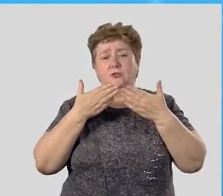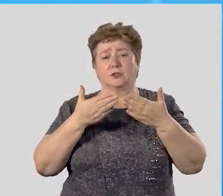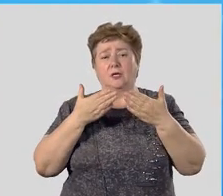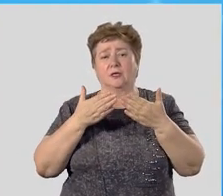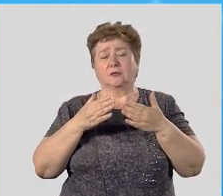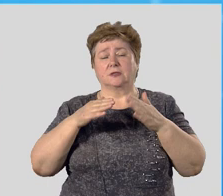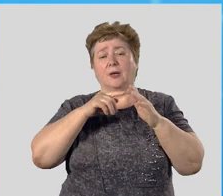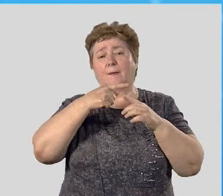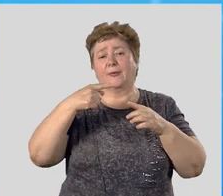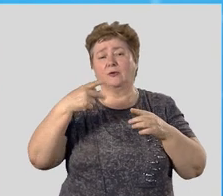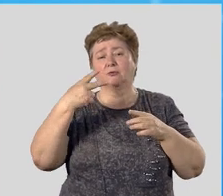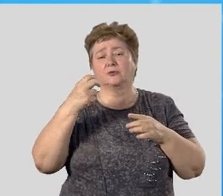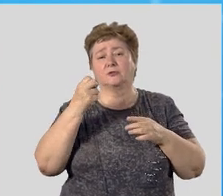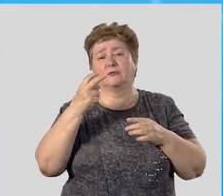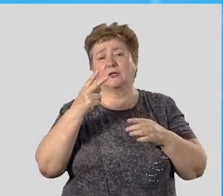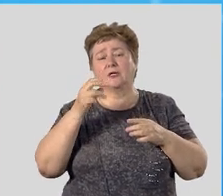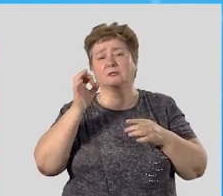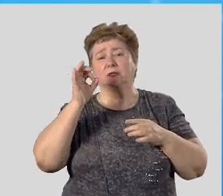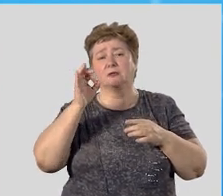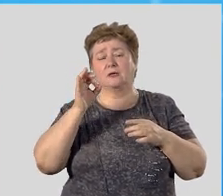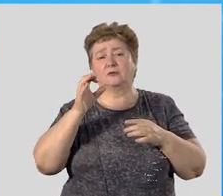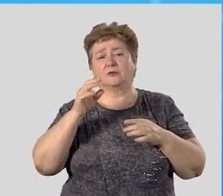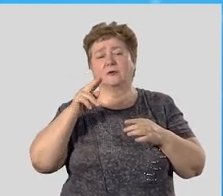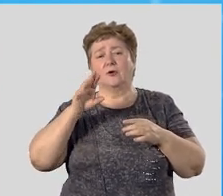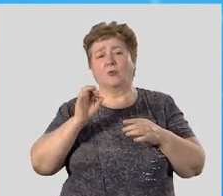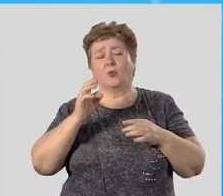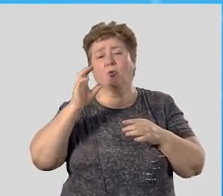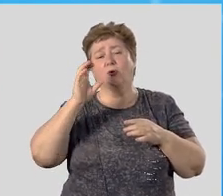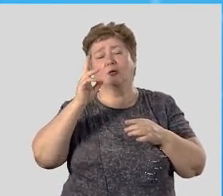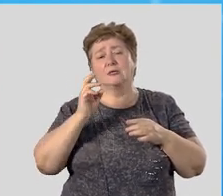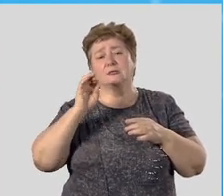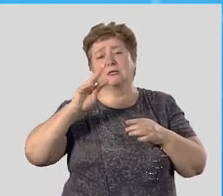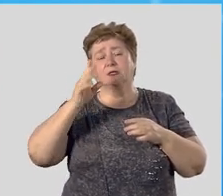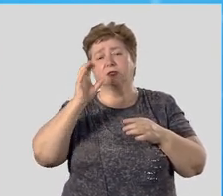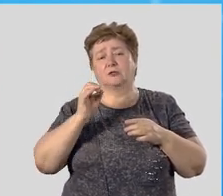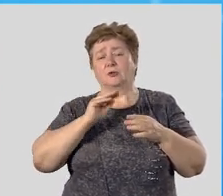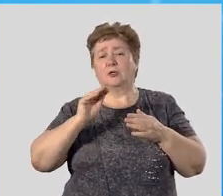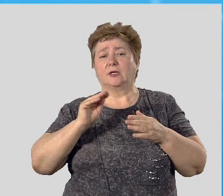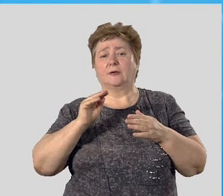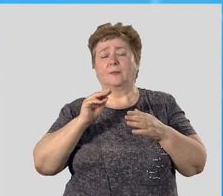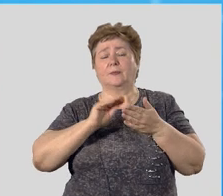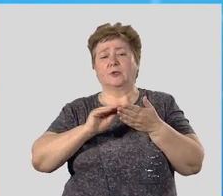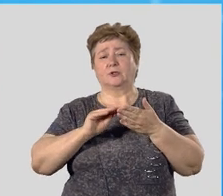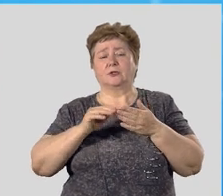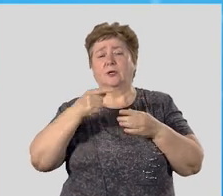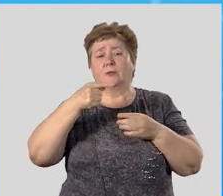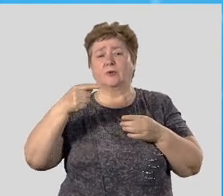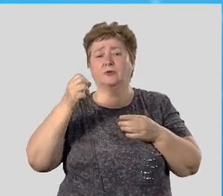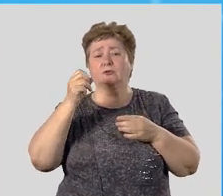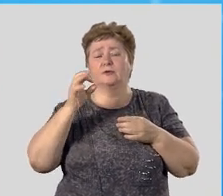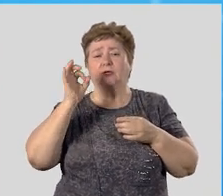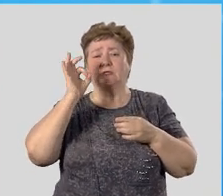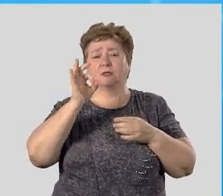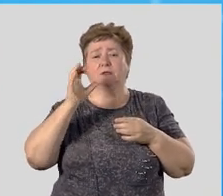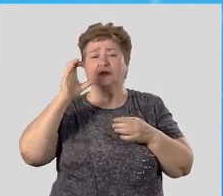читается минус 12 градусов по Цельсию или пишется так минус